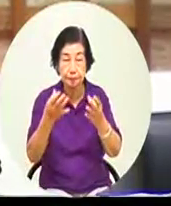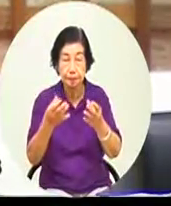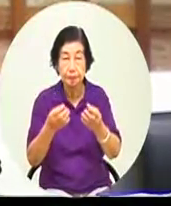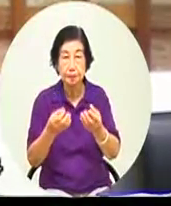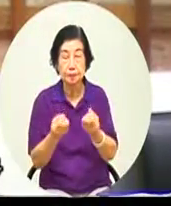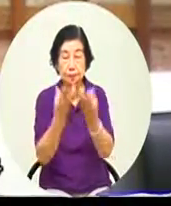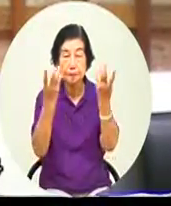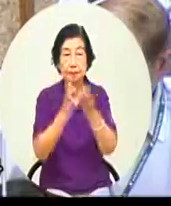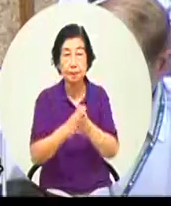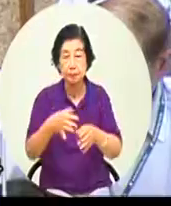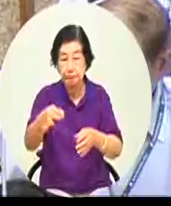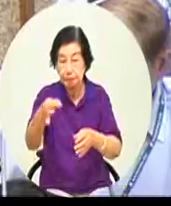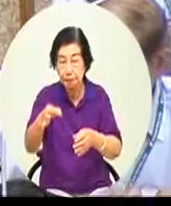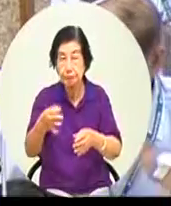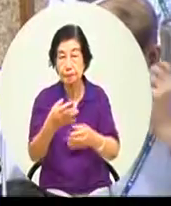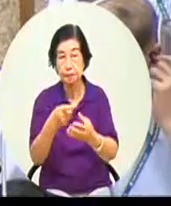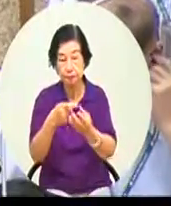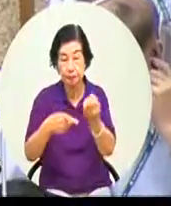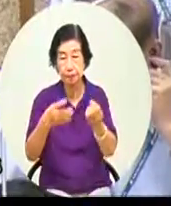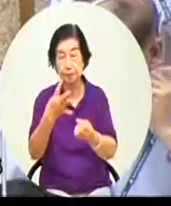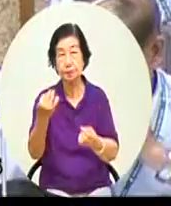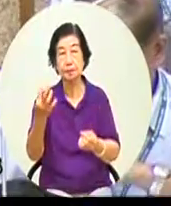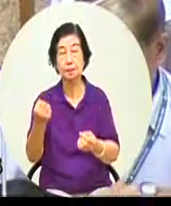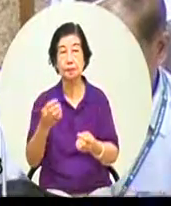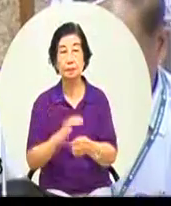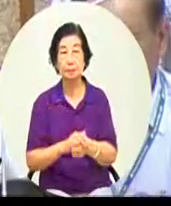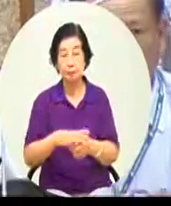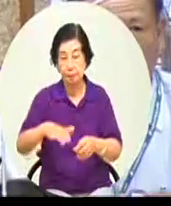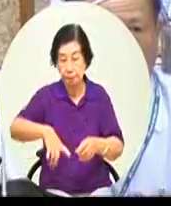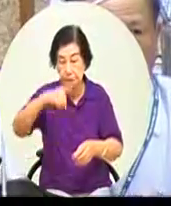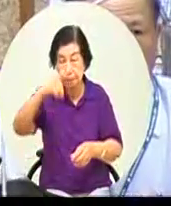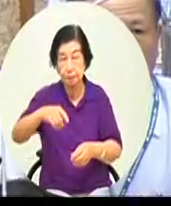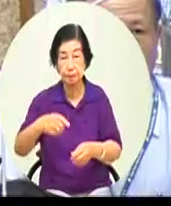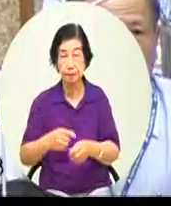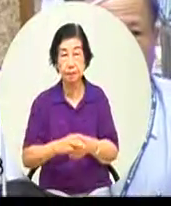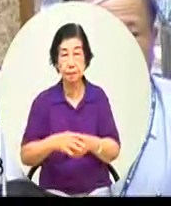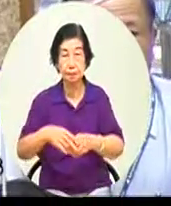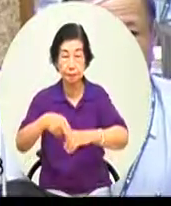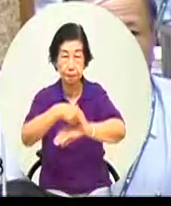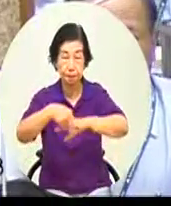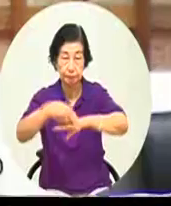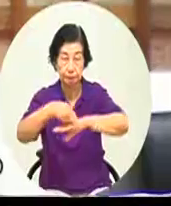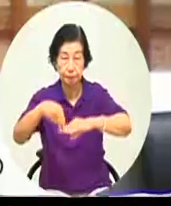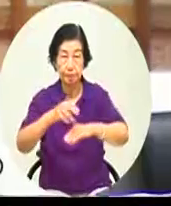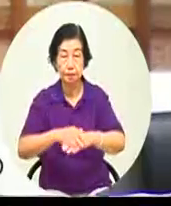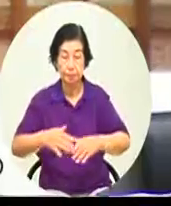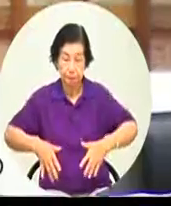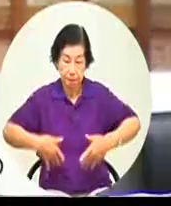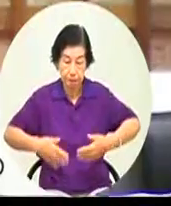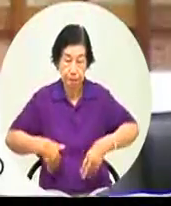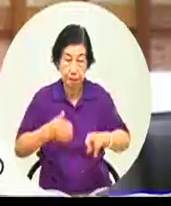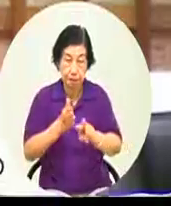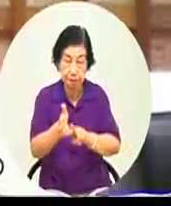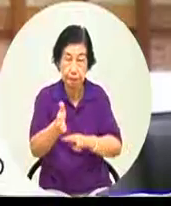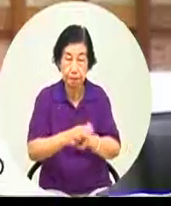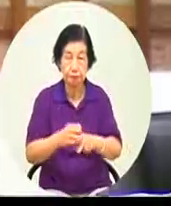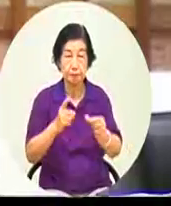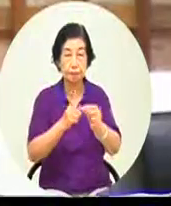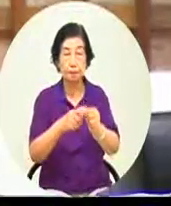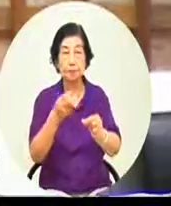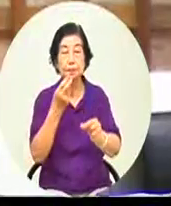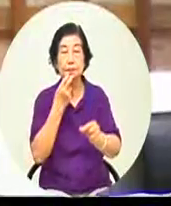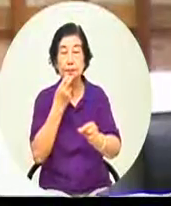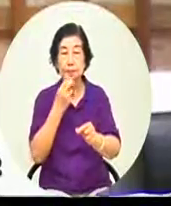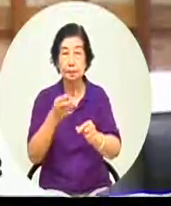了多少？ 我们土开基金部分 当初我们设置轻轨， 对， 中央补助65亿，我们支出差